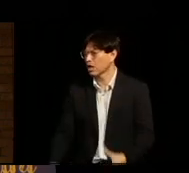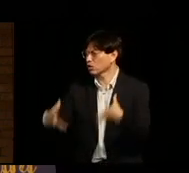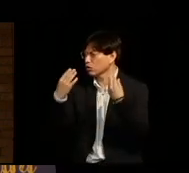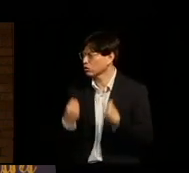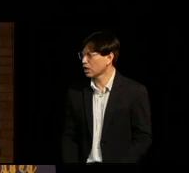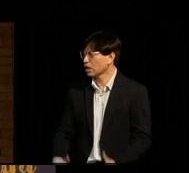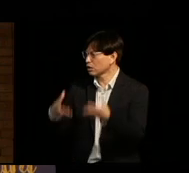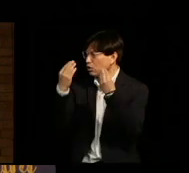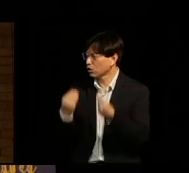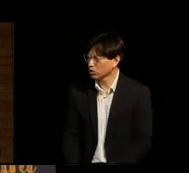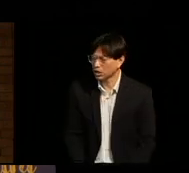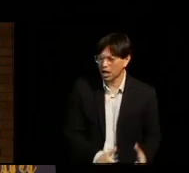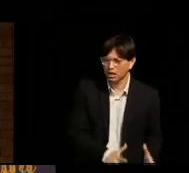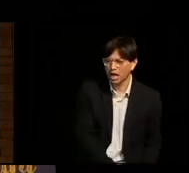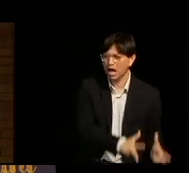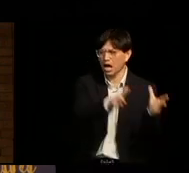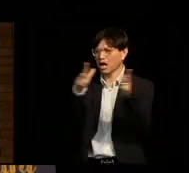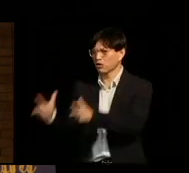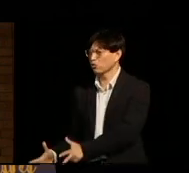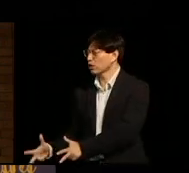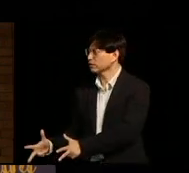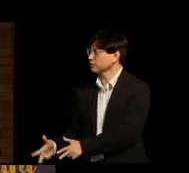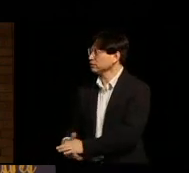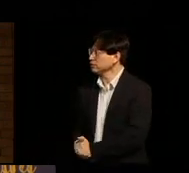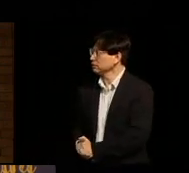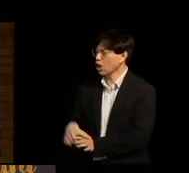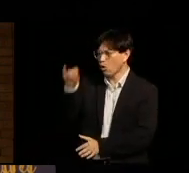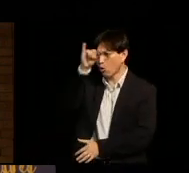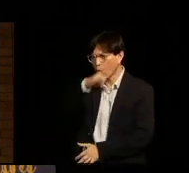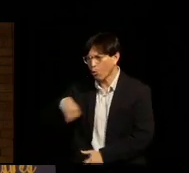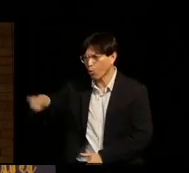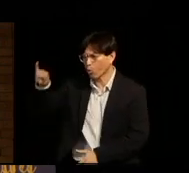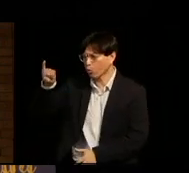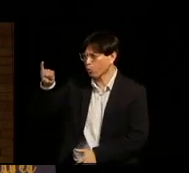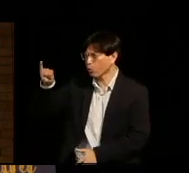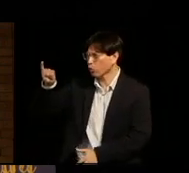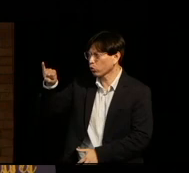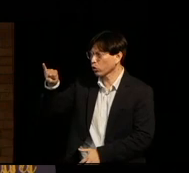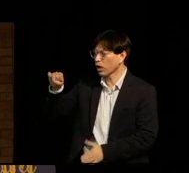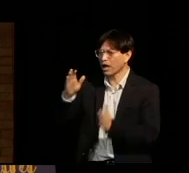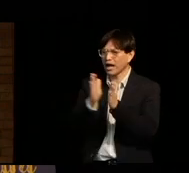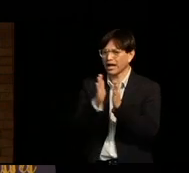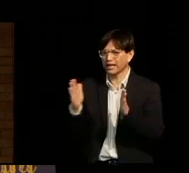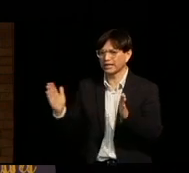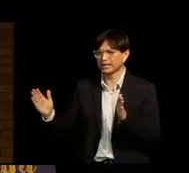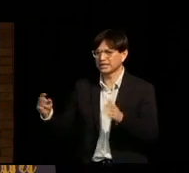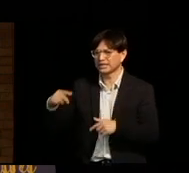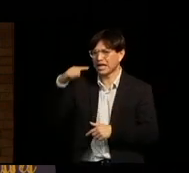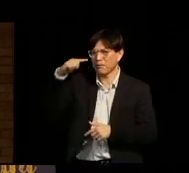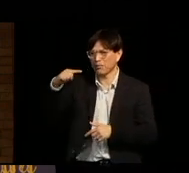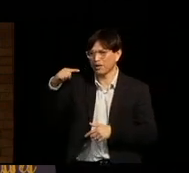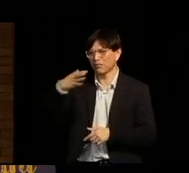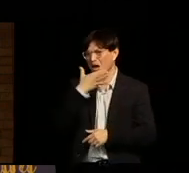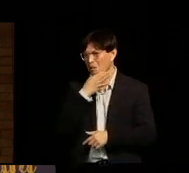anche noi nella catechesi e l'ultima cosa catechisti voi siete proprio quelli in prima linea No ma è anche